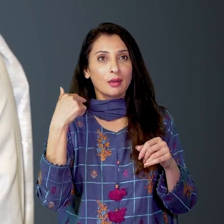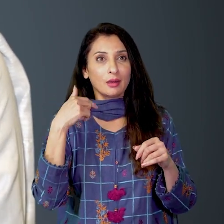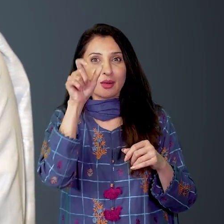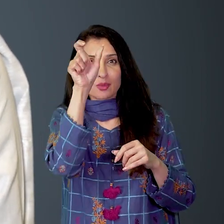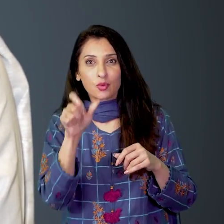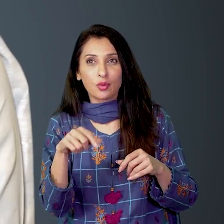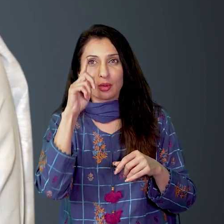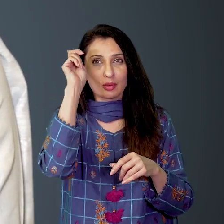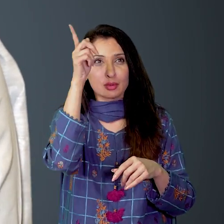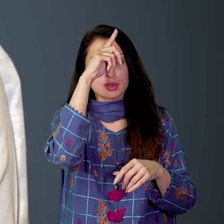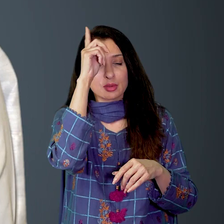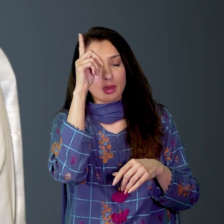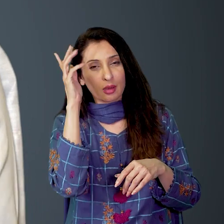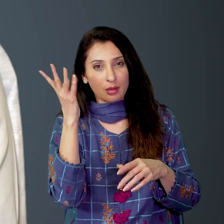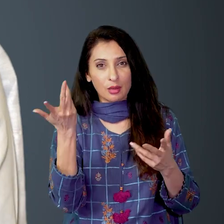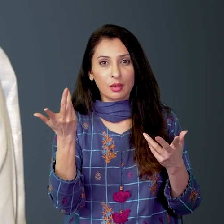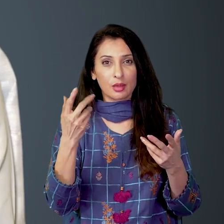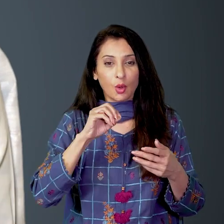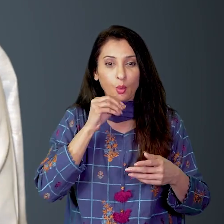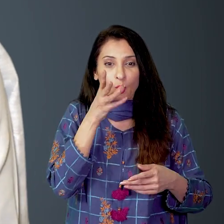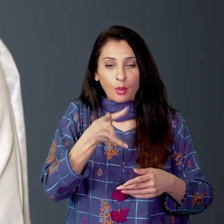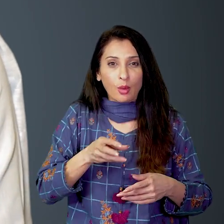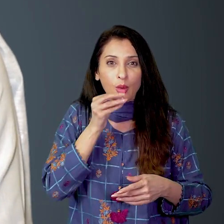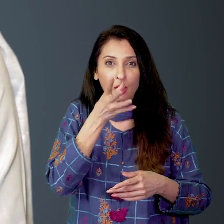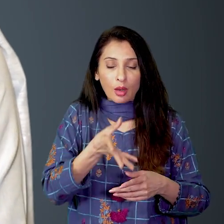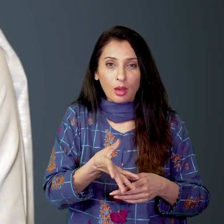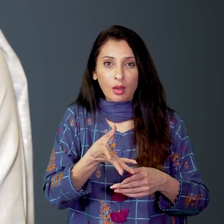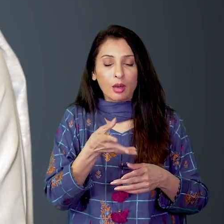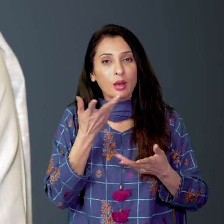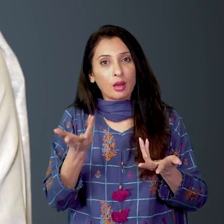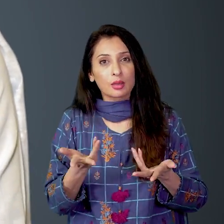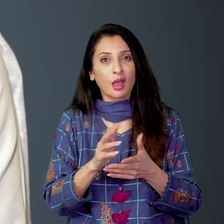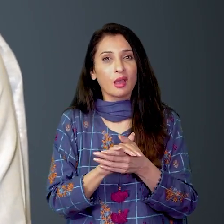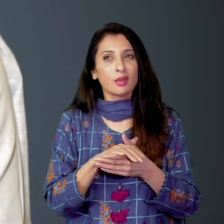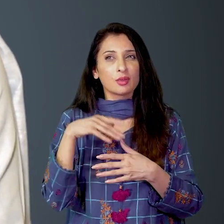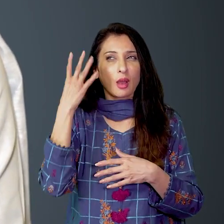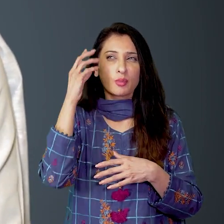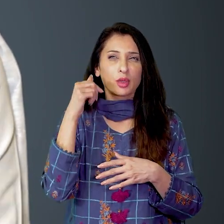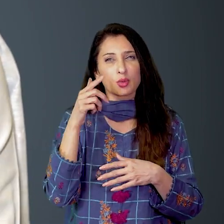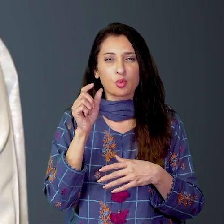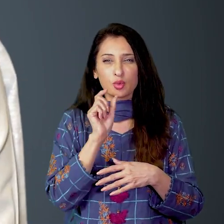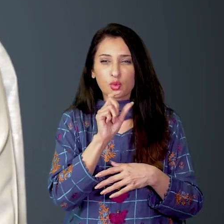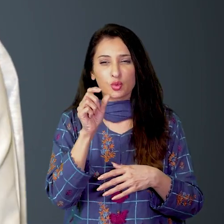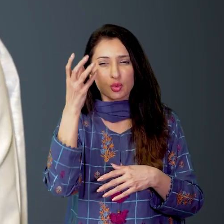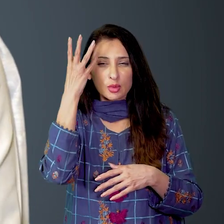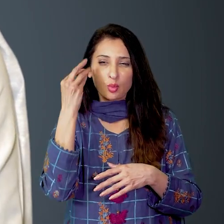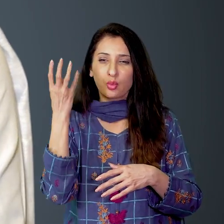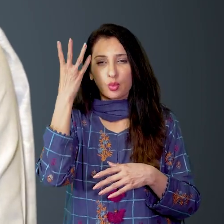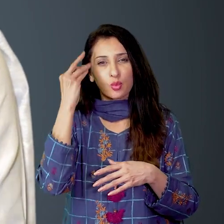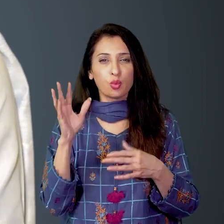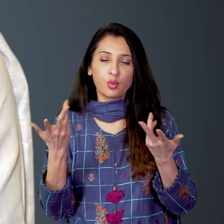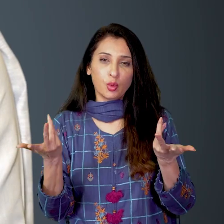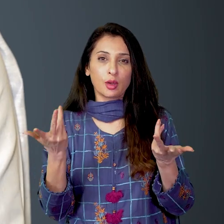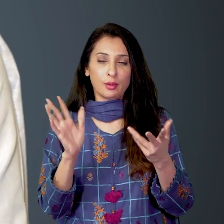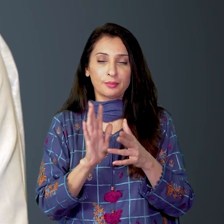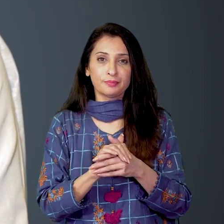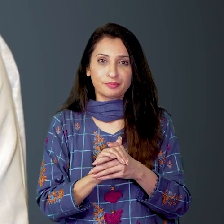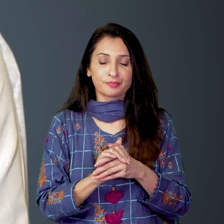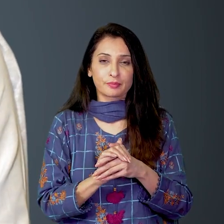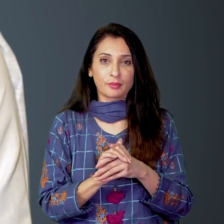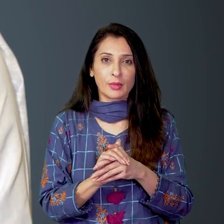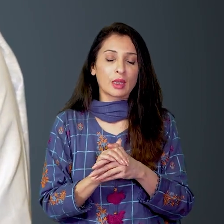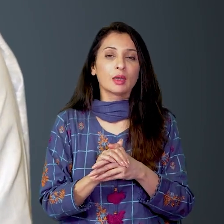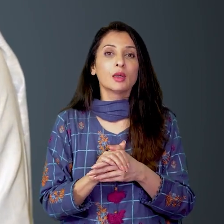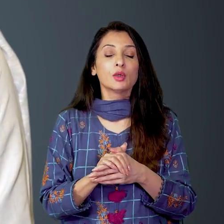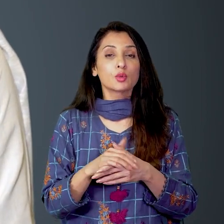हैं, सर घूमता है, उल्टियाँ आती हैं, थोड़ा मेमोरी लॉस होता है और इस किस्म की चीज़ें। अब